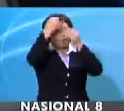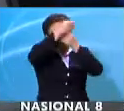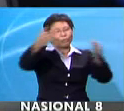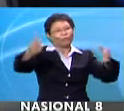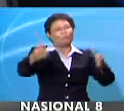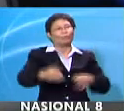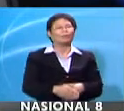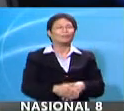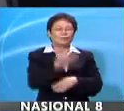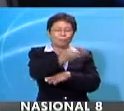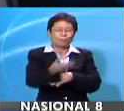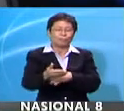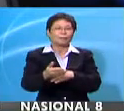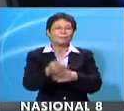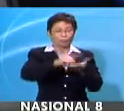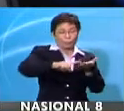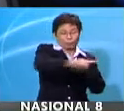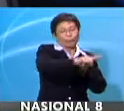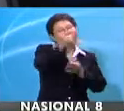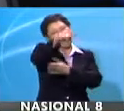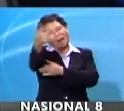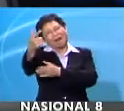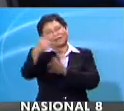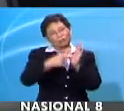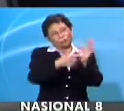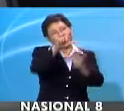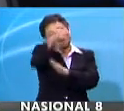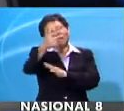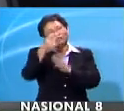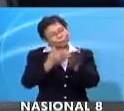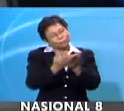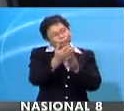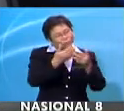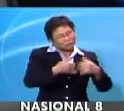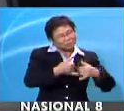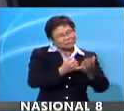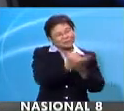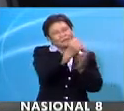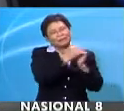ini. Minggu hadapan kami bawakan paparan yang lain pula. Teruskan kesetiaan anda bersama Berita Nasional.